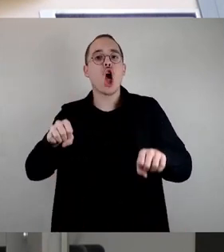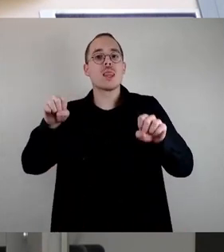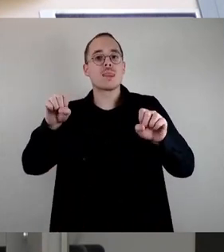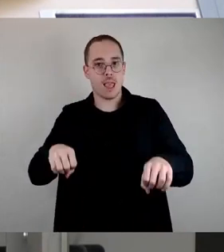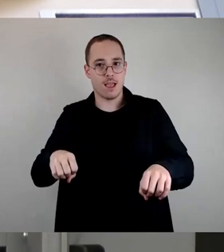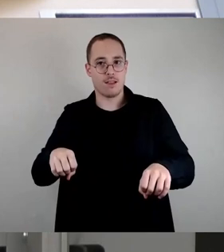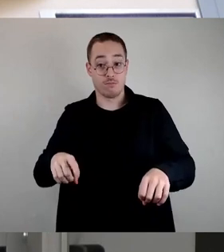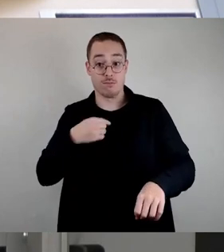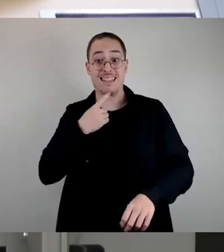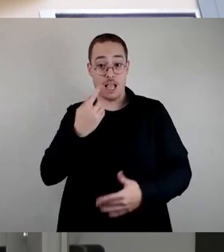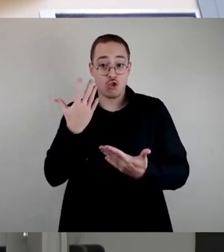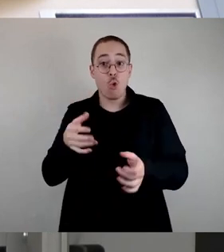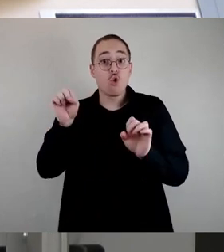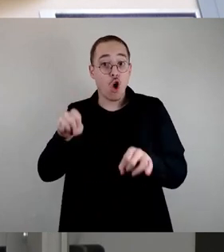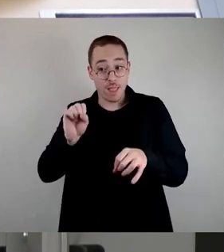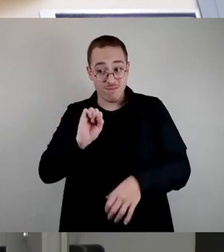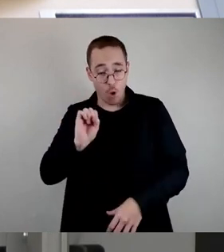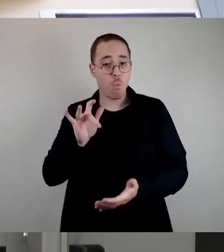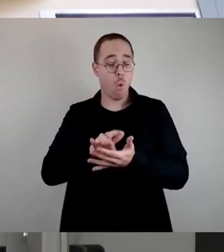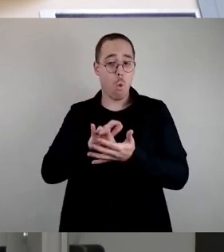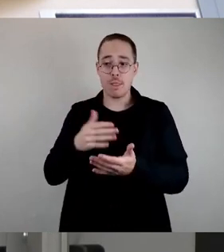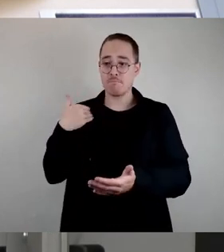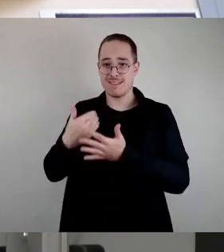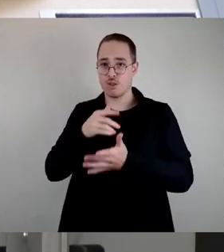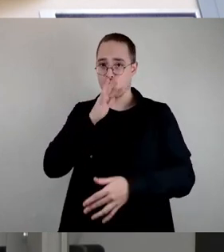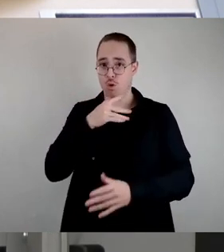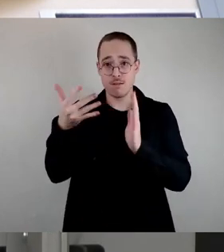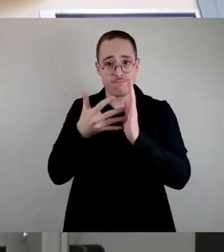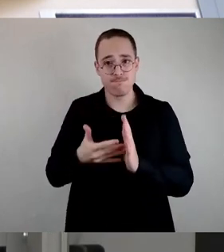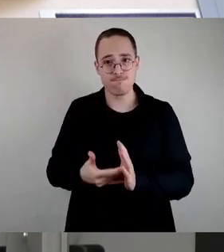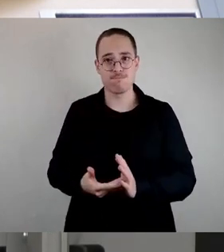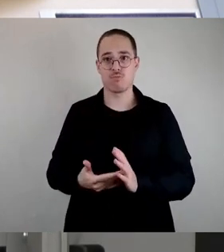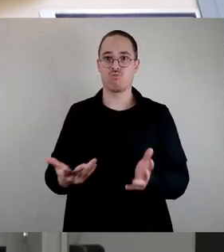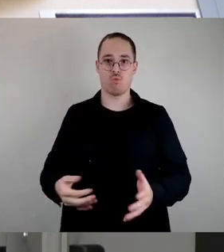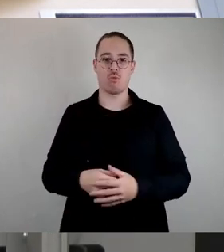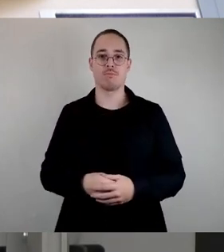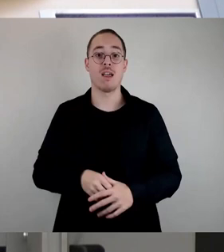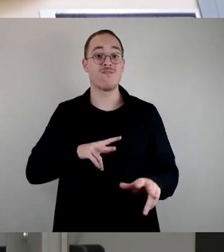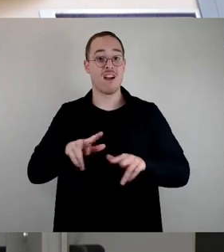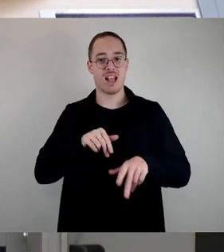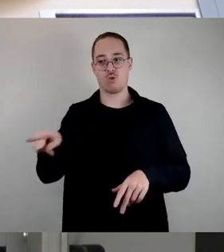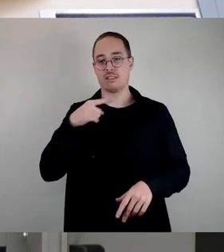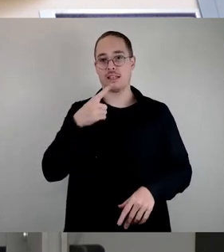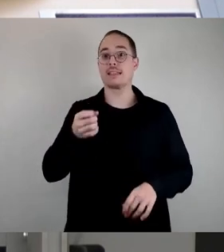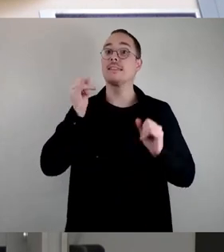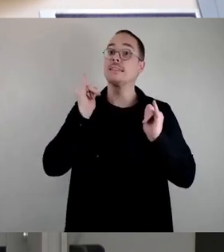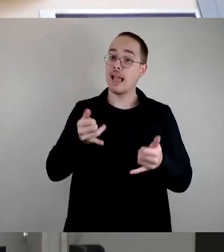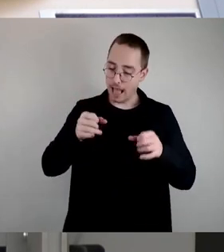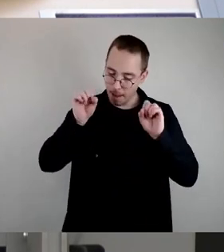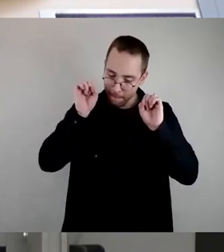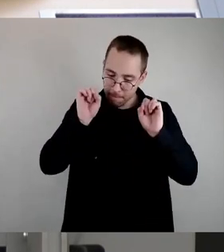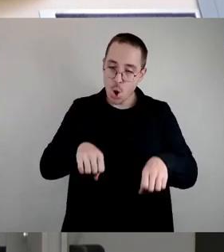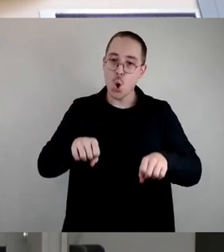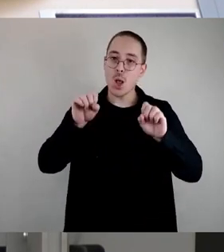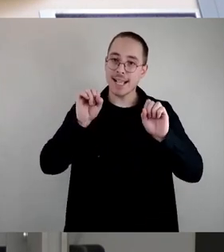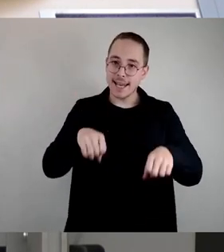ist oder was wir nicht wissen können. Die Verwaltung sagt, ja, die Brücke ist machbar. Aber natürlich müssen Ingenieure